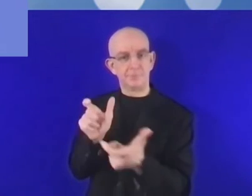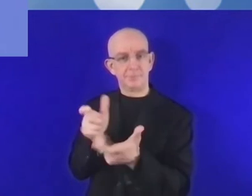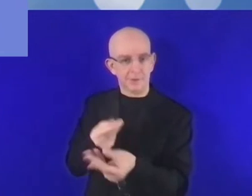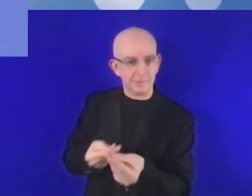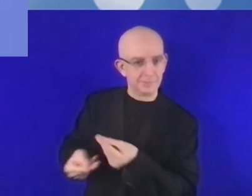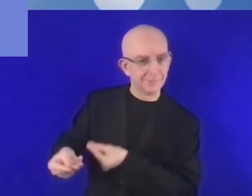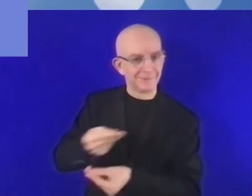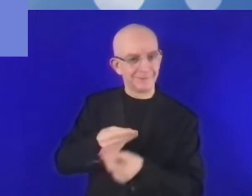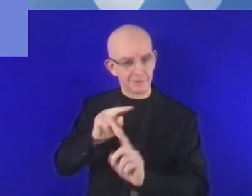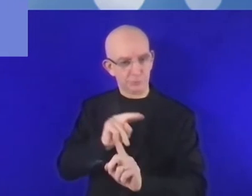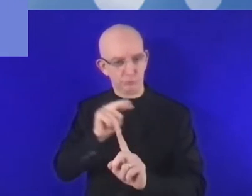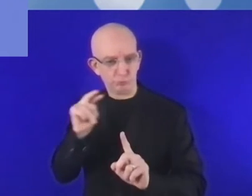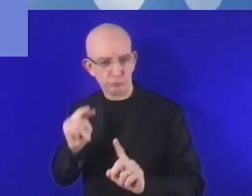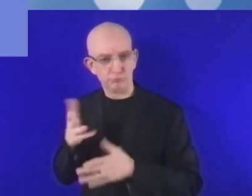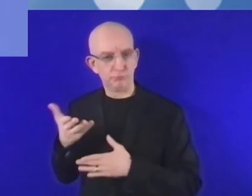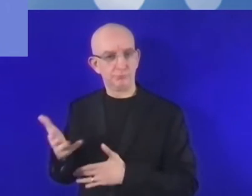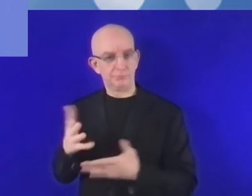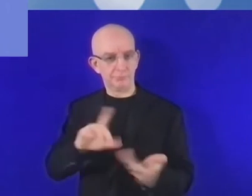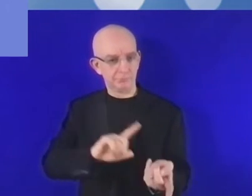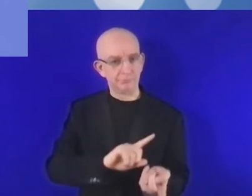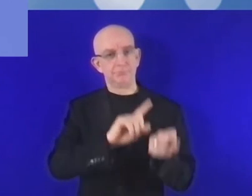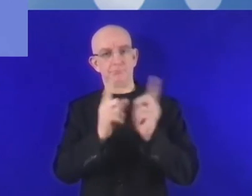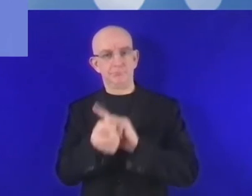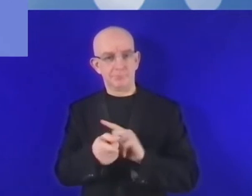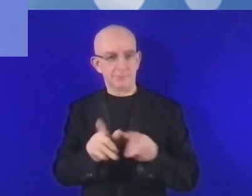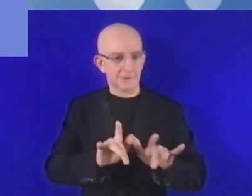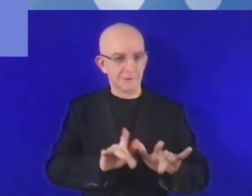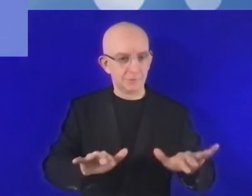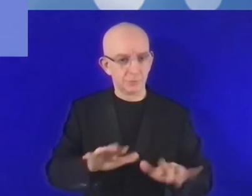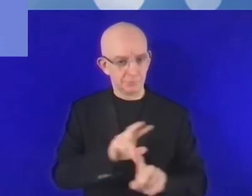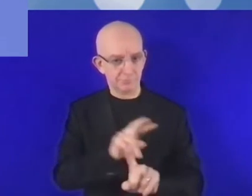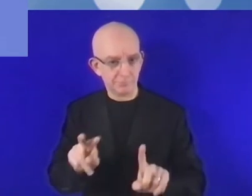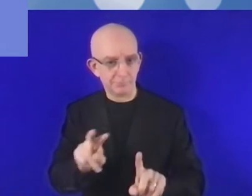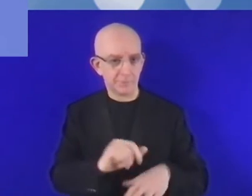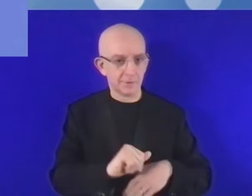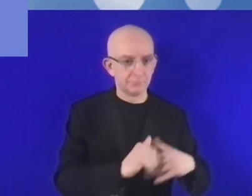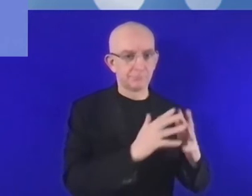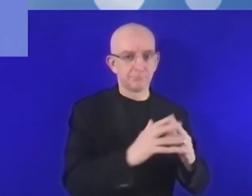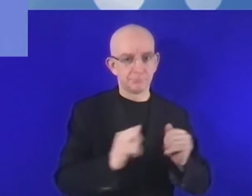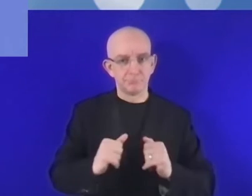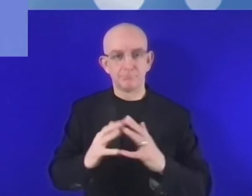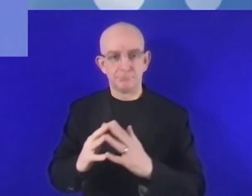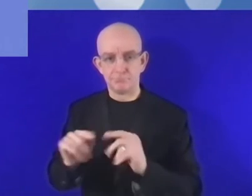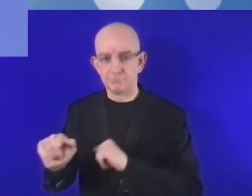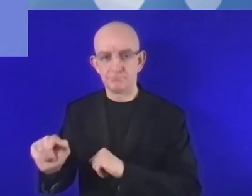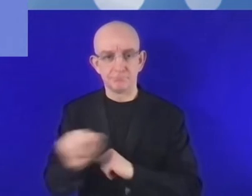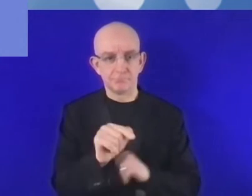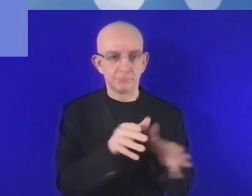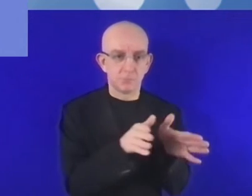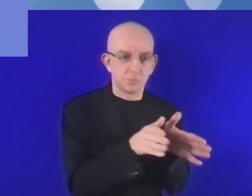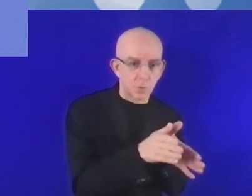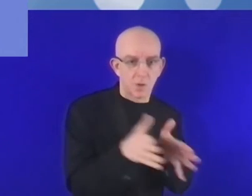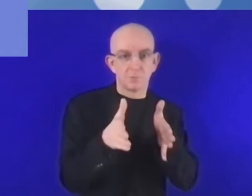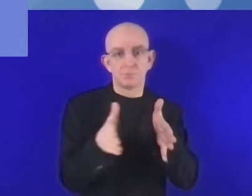предпринимательское измерение в контексте цифровой революции. Будем спрашивать о перспективе малых и средних предприятий,